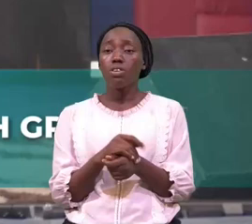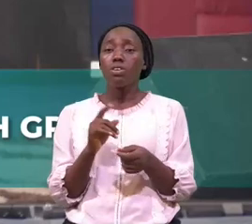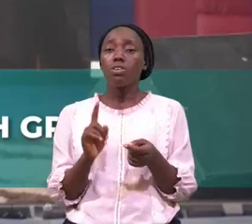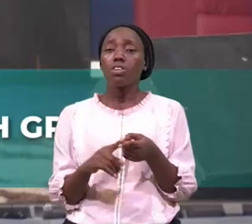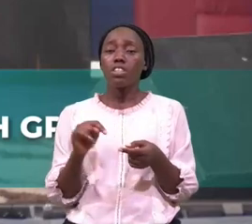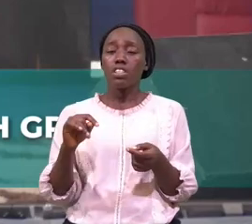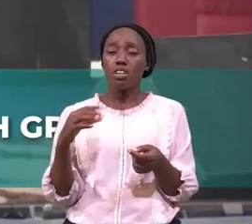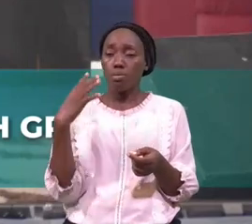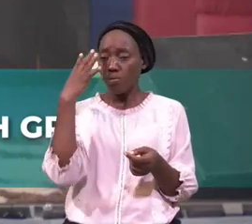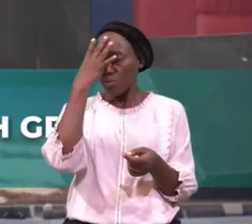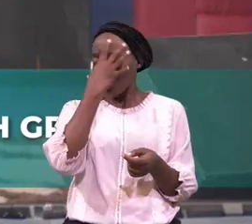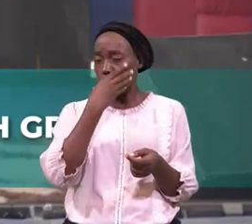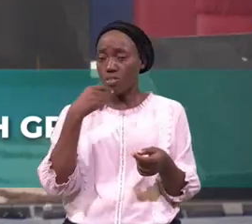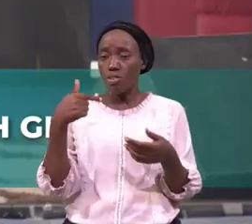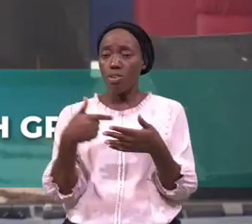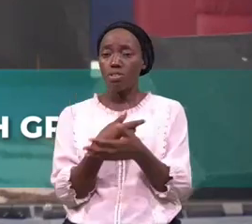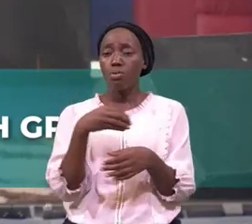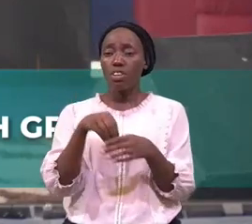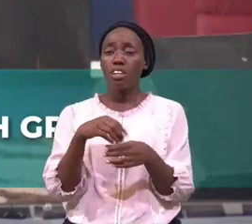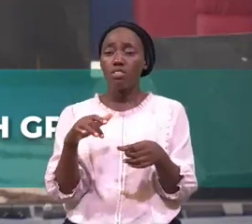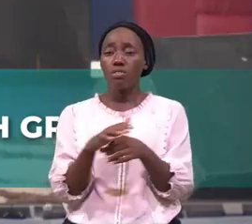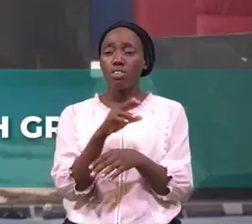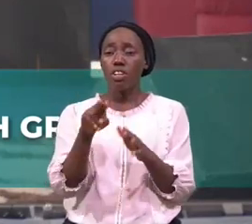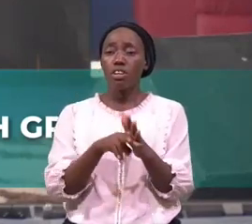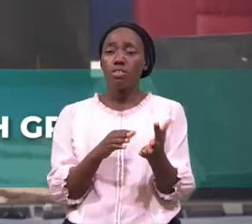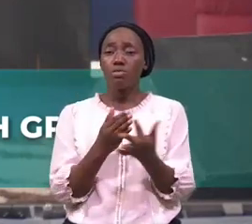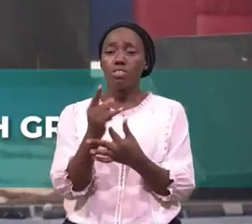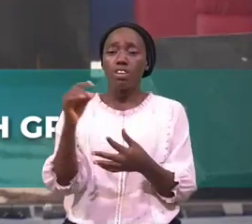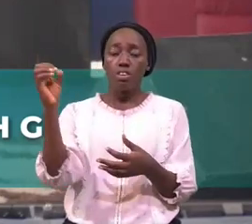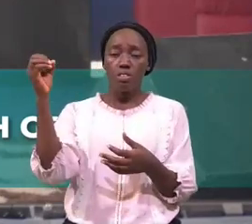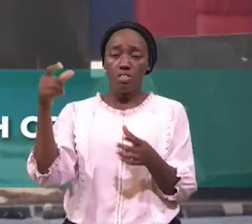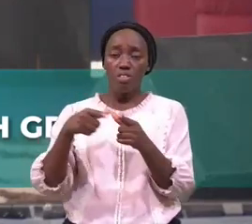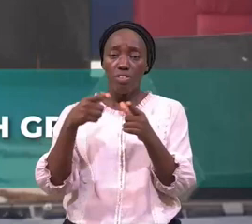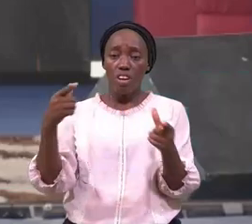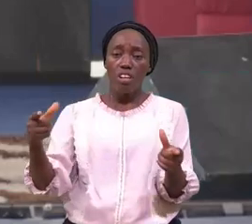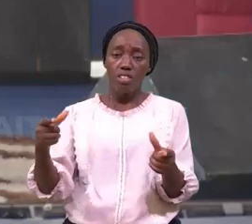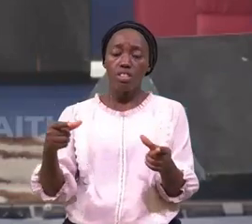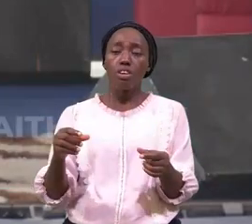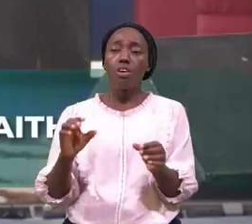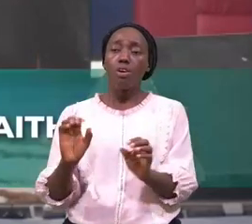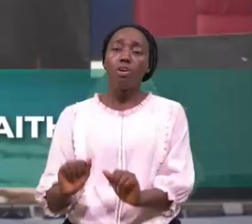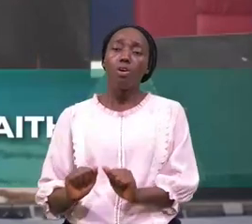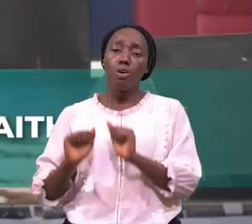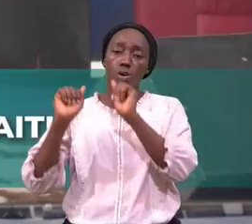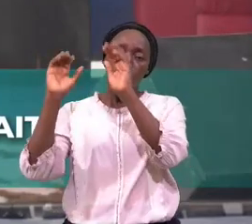Deuxième élément, l'évangile glorieux en plénitude par un grand engagement.